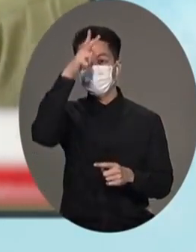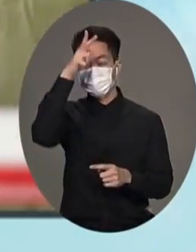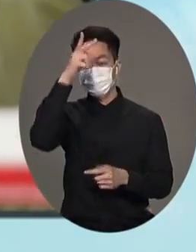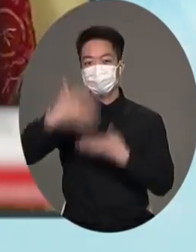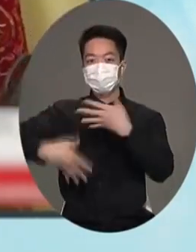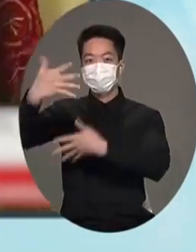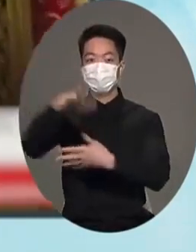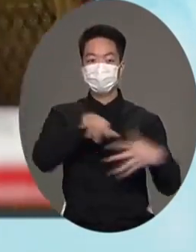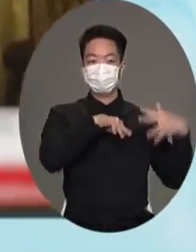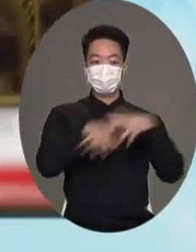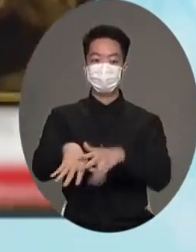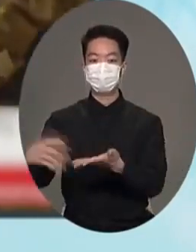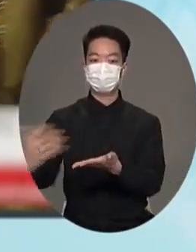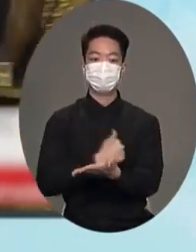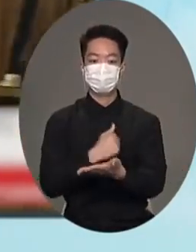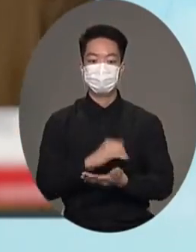府。